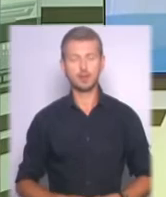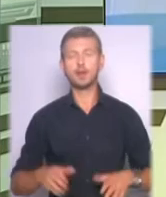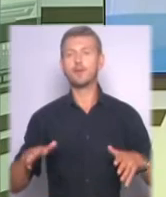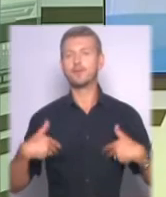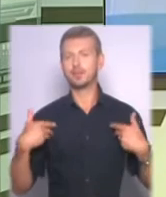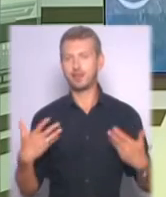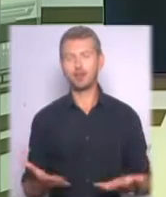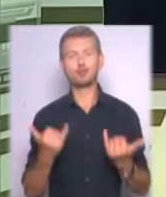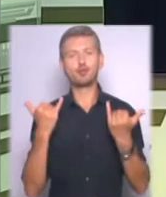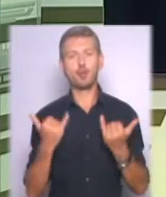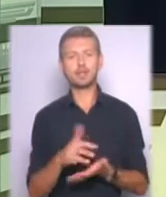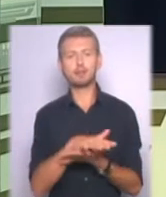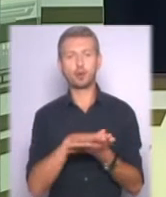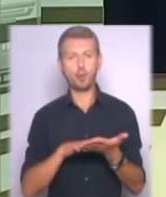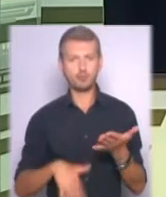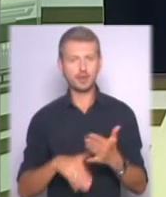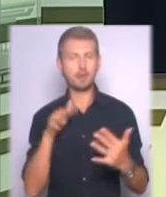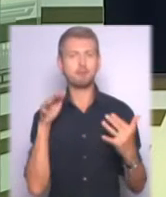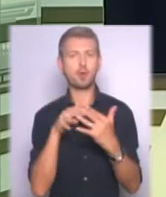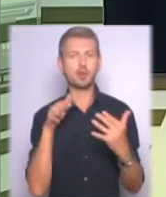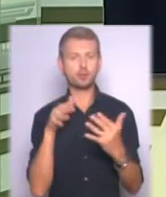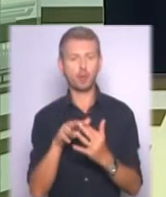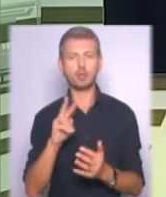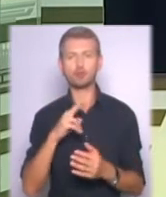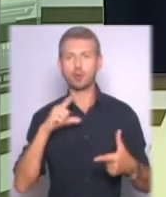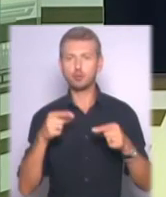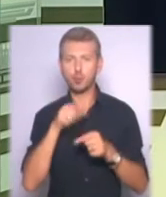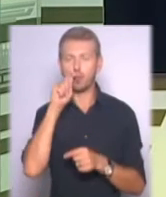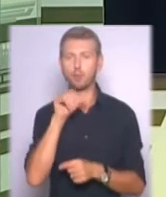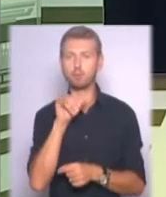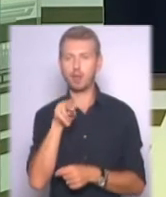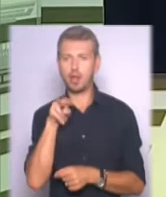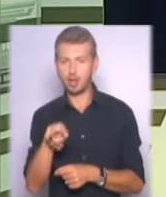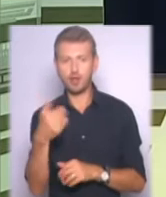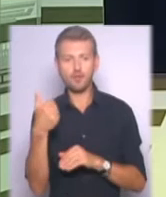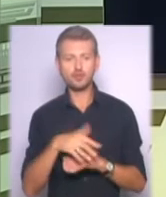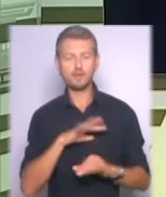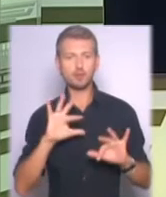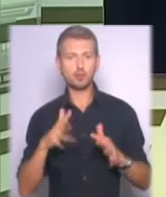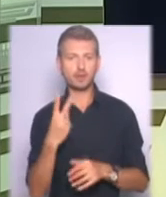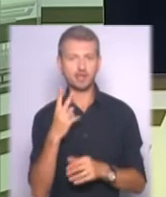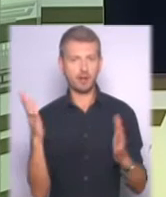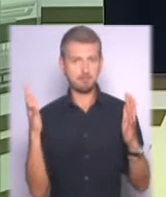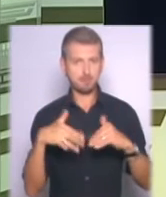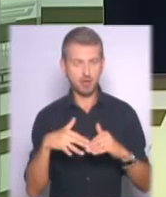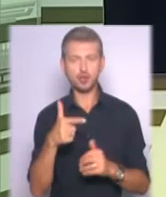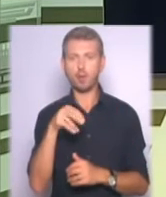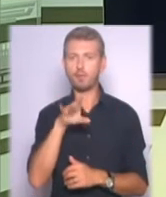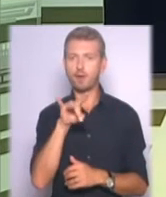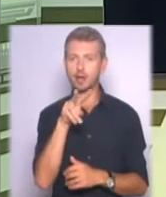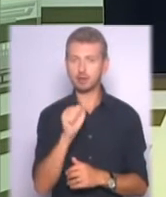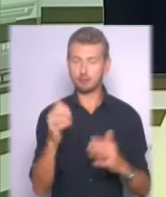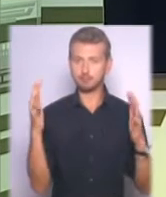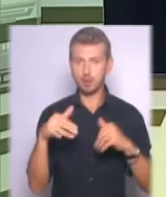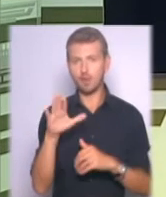Вітаю! Сьогодні продовжується протистояння другого туру української прем'єр-ліги. Вже відбулися два матчі. Говерла зіграла в нічию